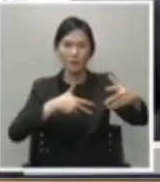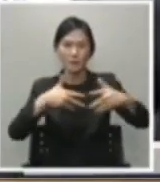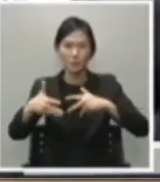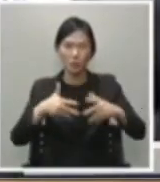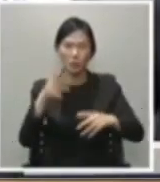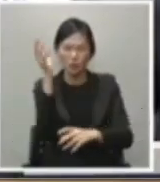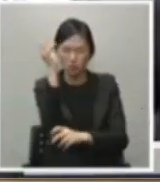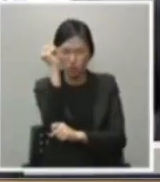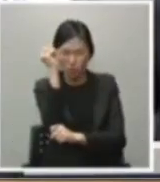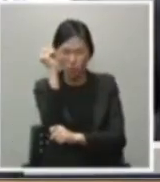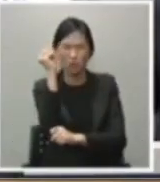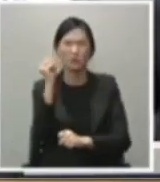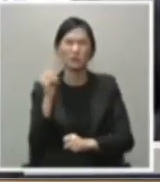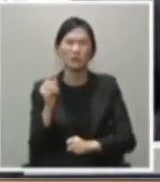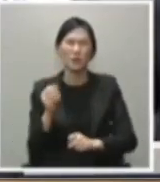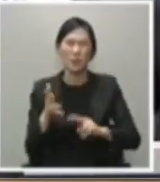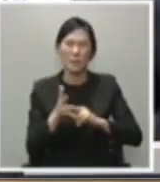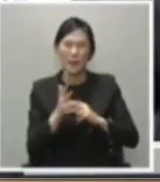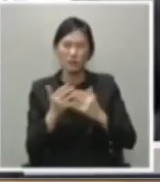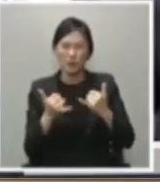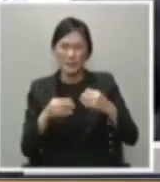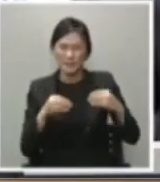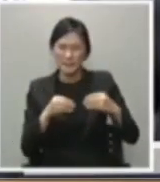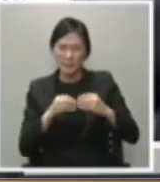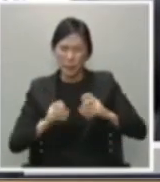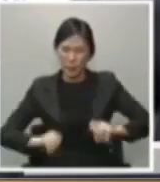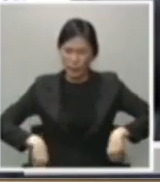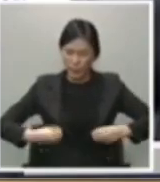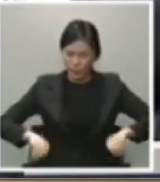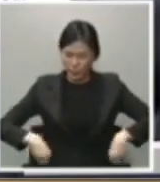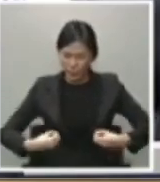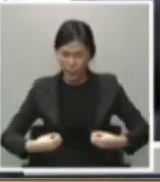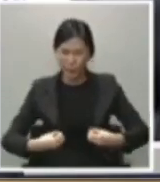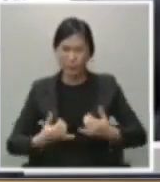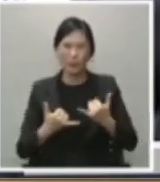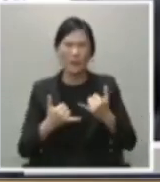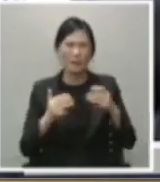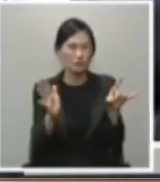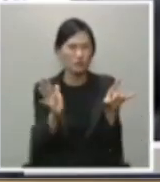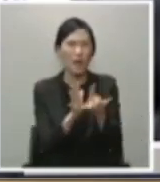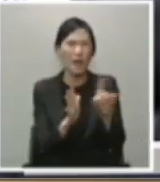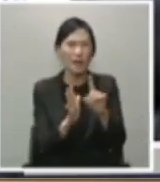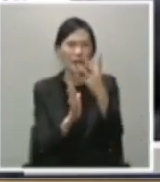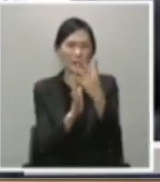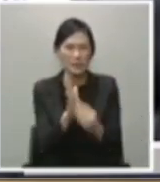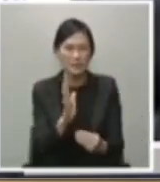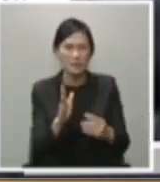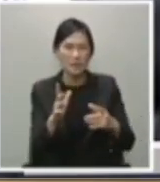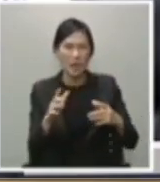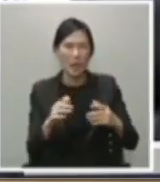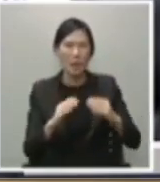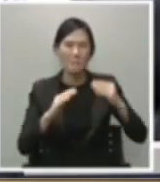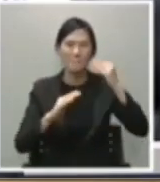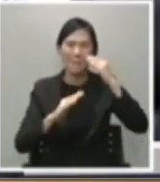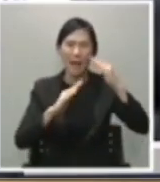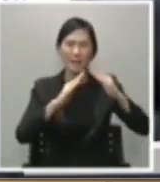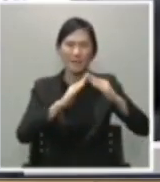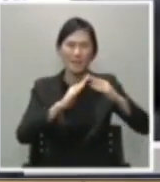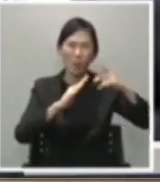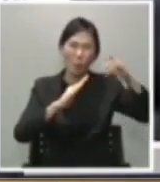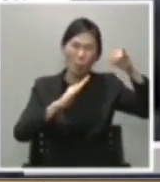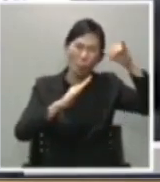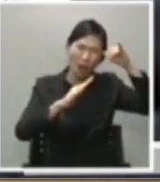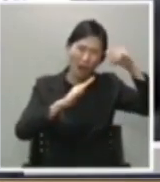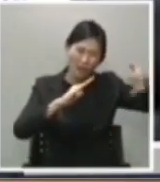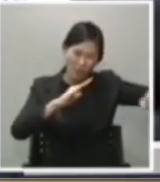งๆครับเกือบจะสิ้นเนื้อประดาตัวเหลือสิ่งสุดท้ายก็คือเหลือควายอยู่ใต้ถุนบ้านครับก็จะนำโคก